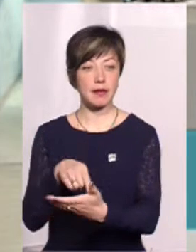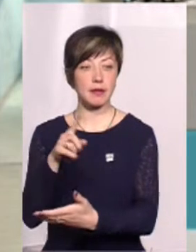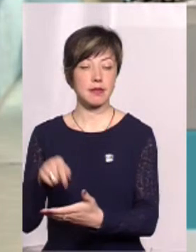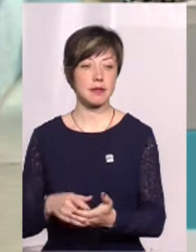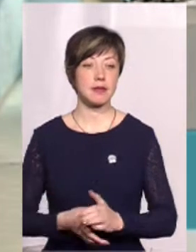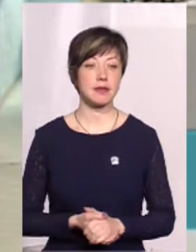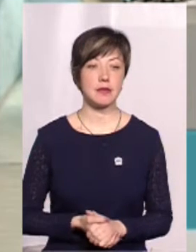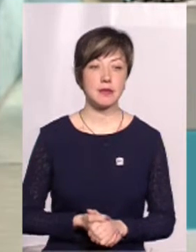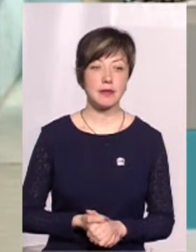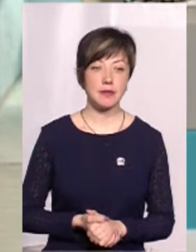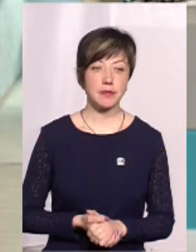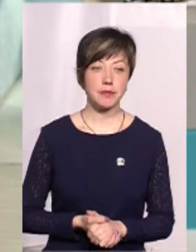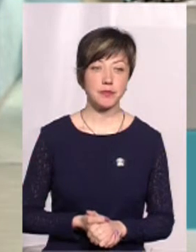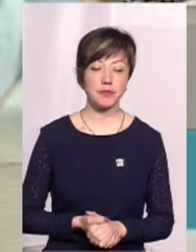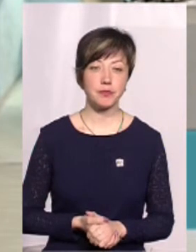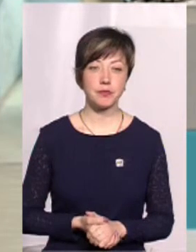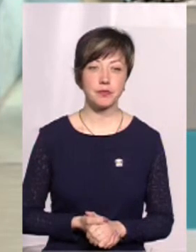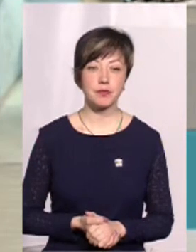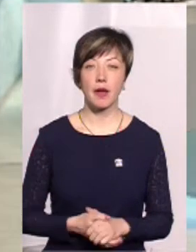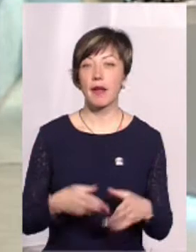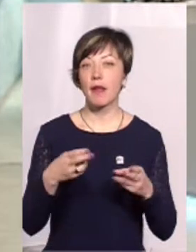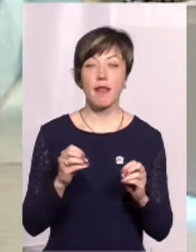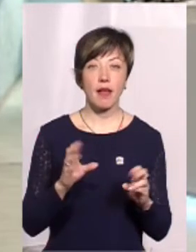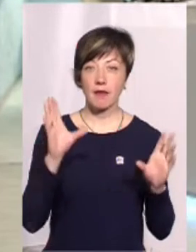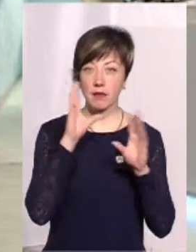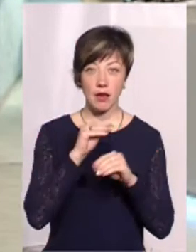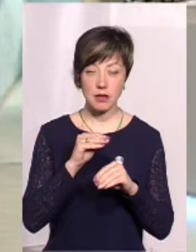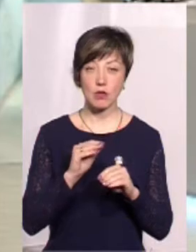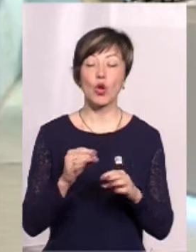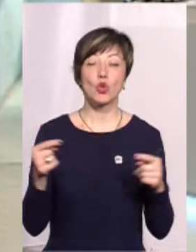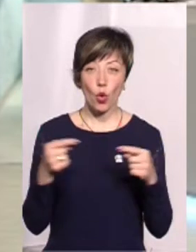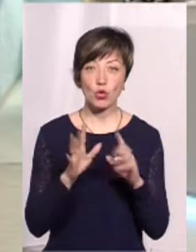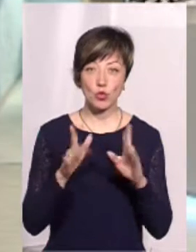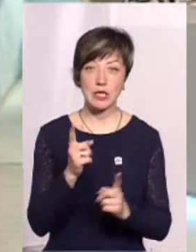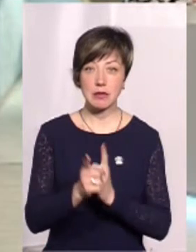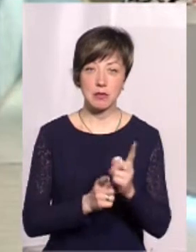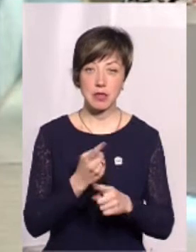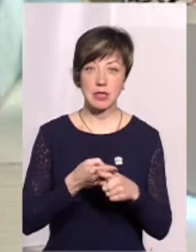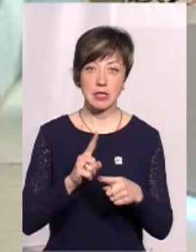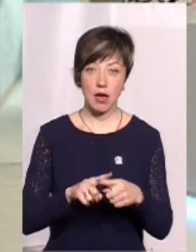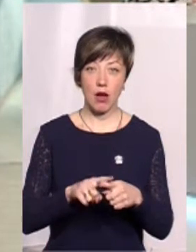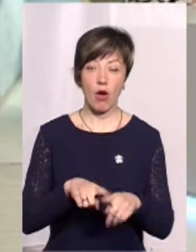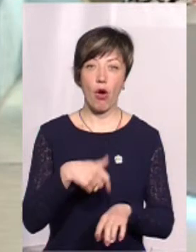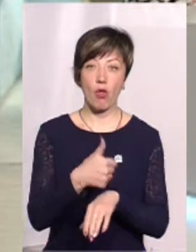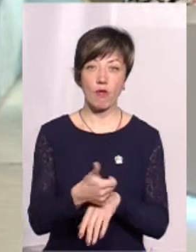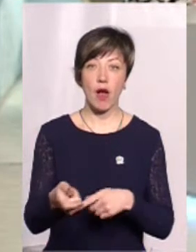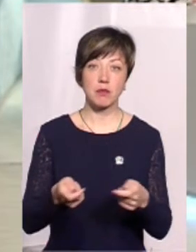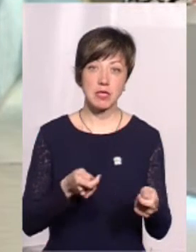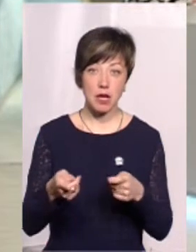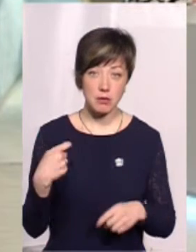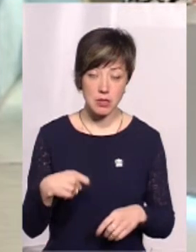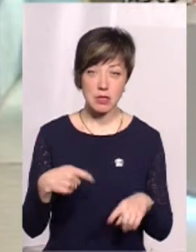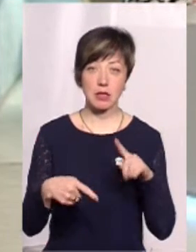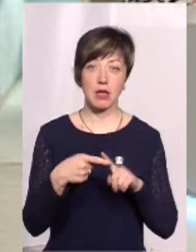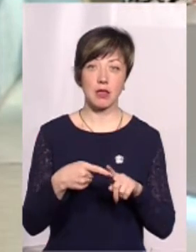питання. Ну, де не вдасться уникнути зміни кадрів, це, напевно, що ну, голови адміністрації, тобто